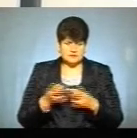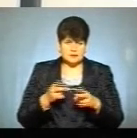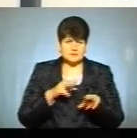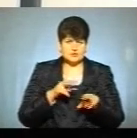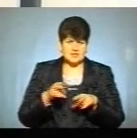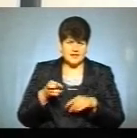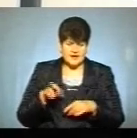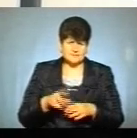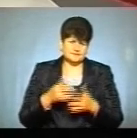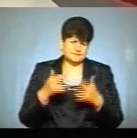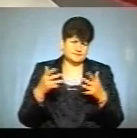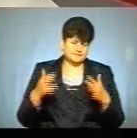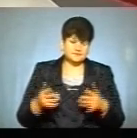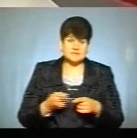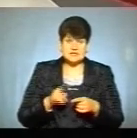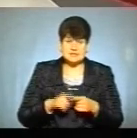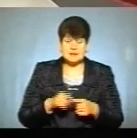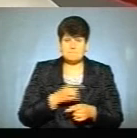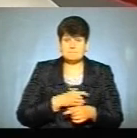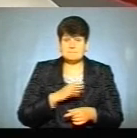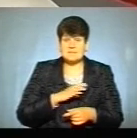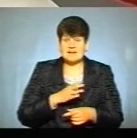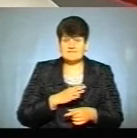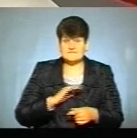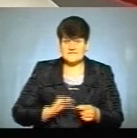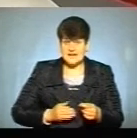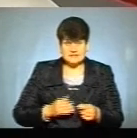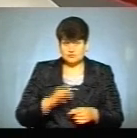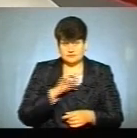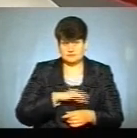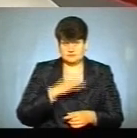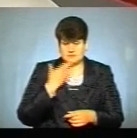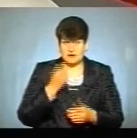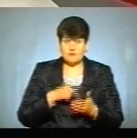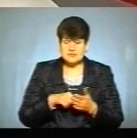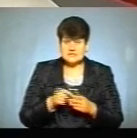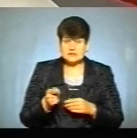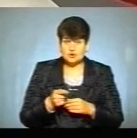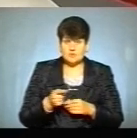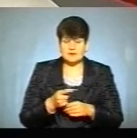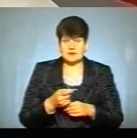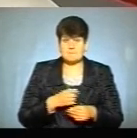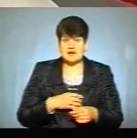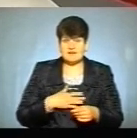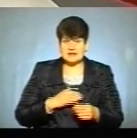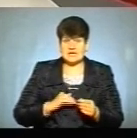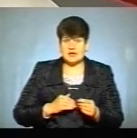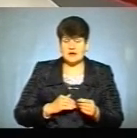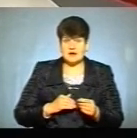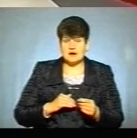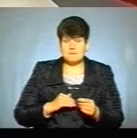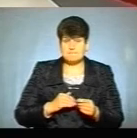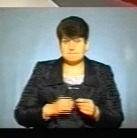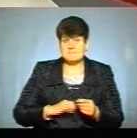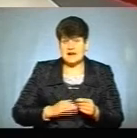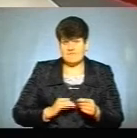спостережень і так далі, і так далі. Тобто це приватнику невигідно. І тому ми бачимо, що в місті Тернополі приватні аптекарі, вони не займаються наркотичними засобами.